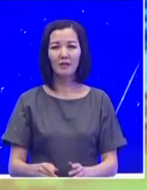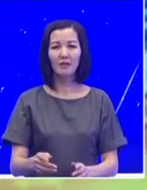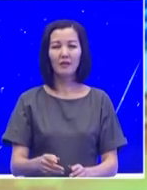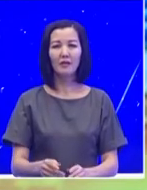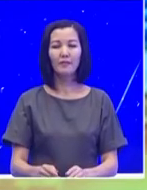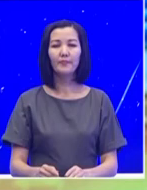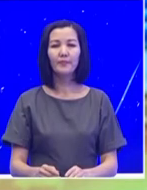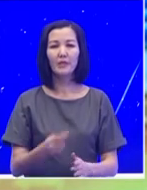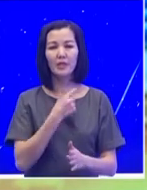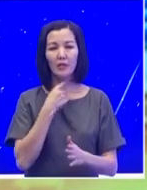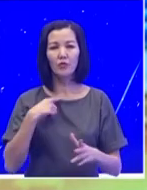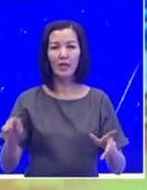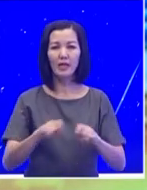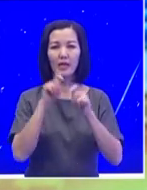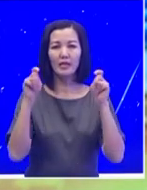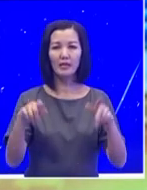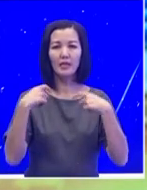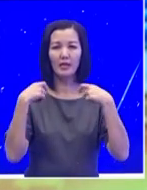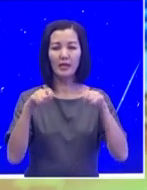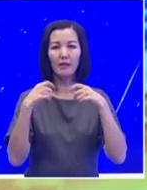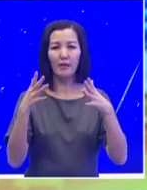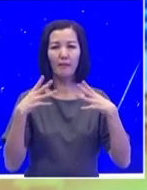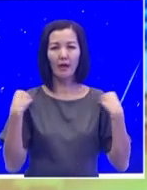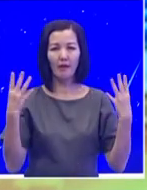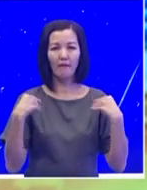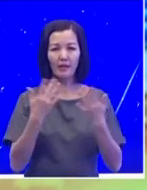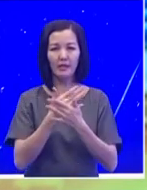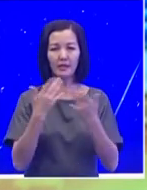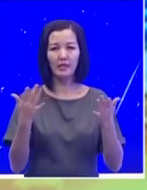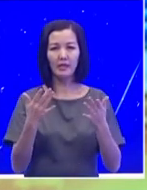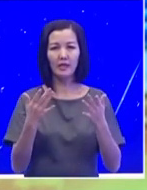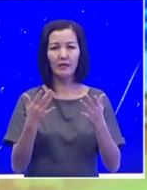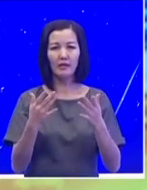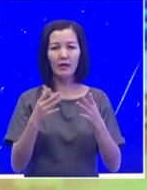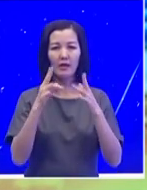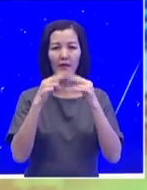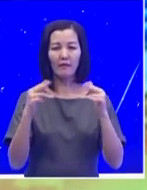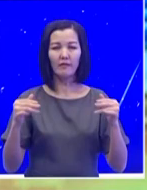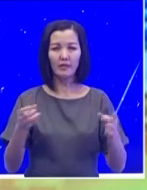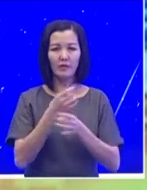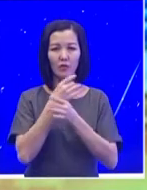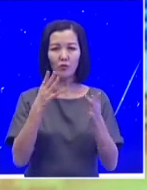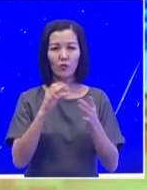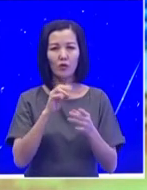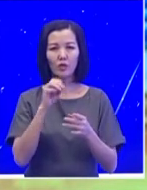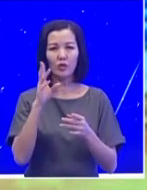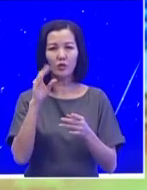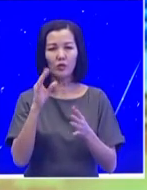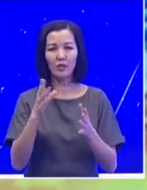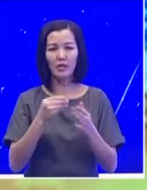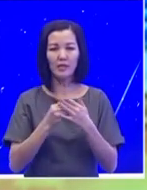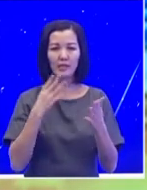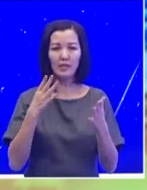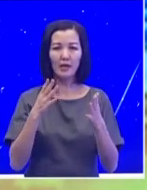К другим темам. В Талдыкургане открылась ярмарка меховых изделий. Она развернулась во Дворце культуры имени Ильяса Жансугурова. Для